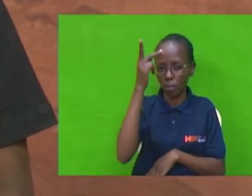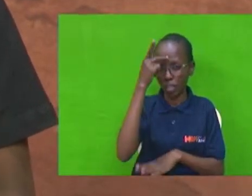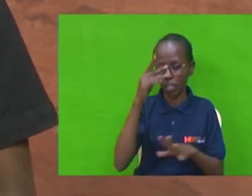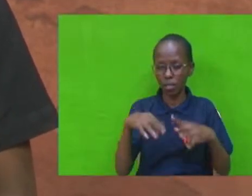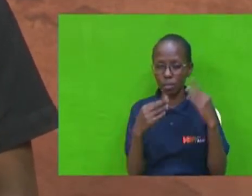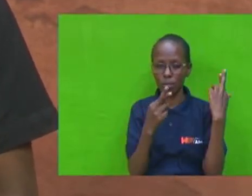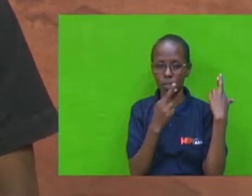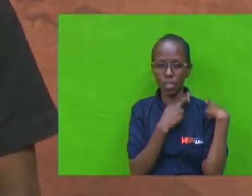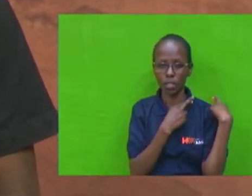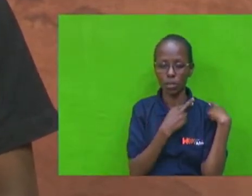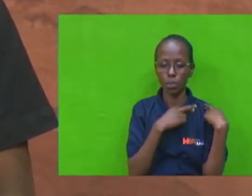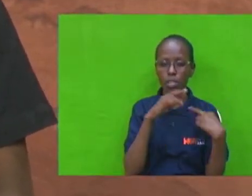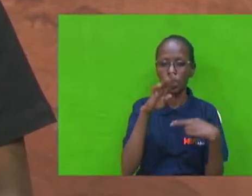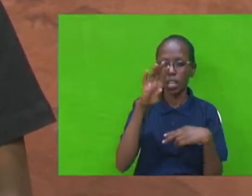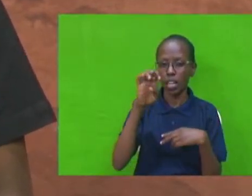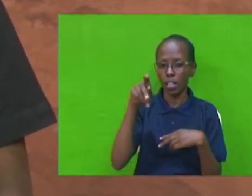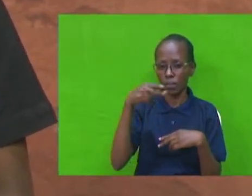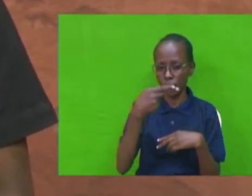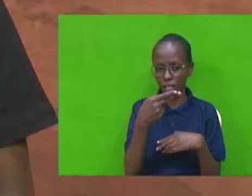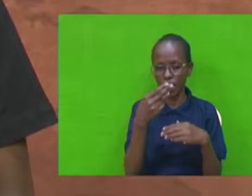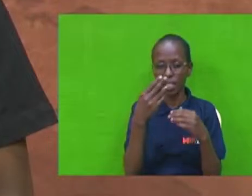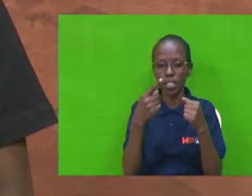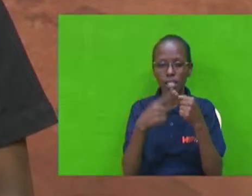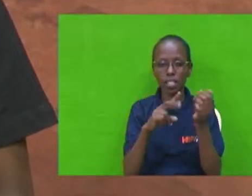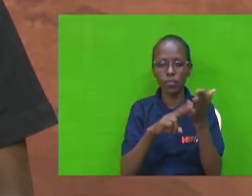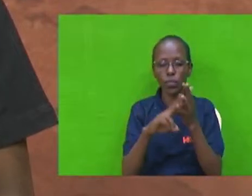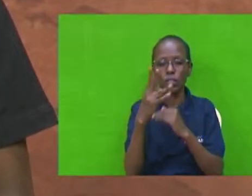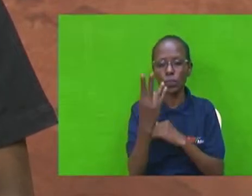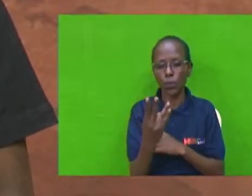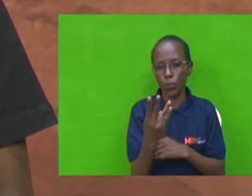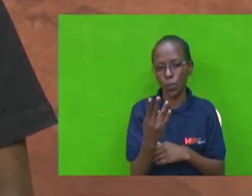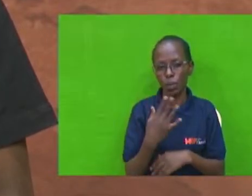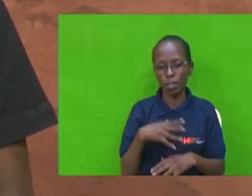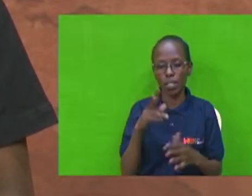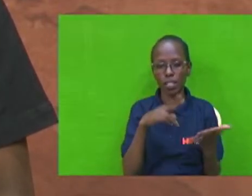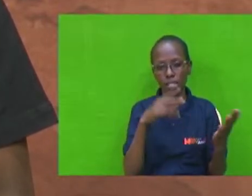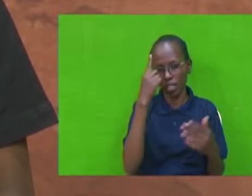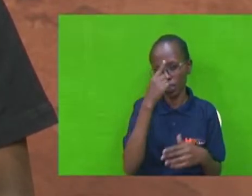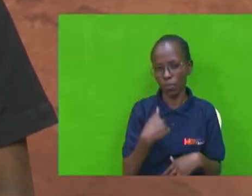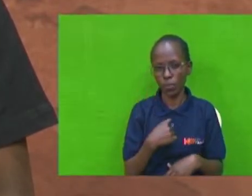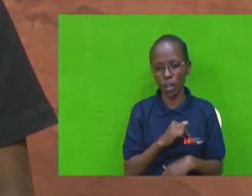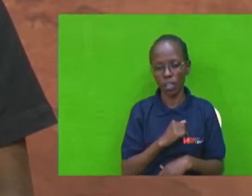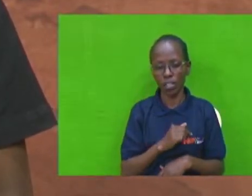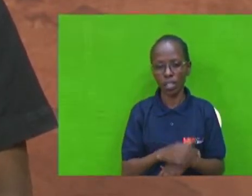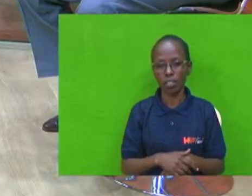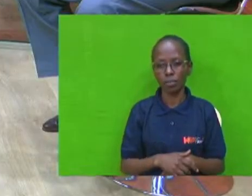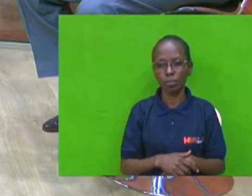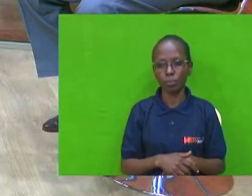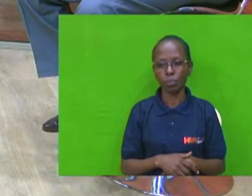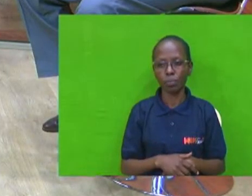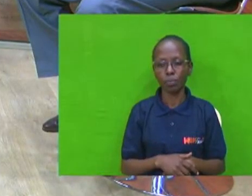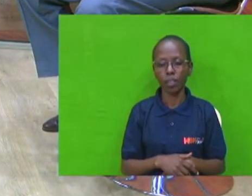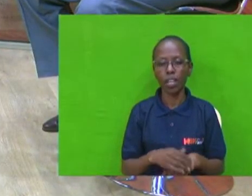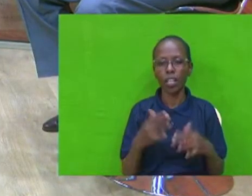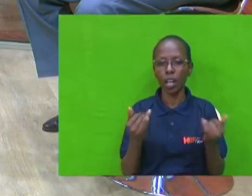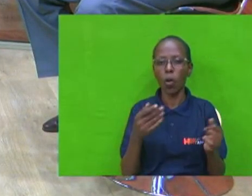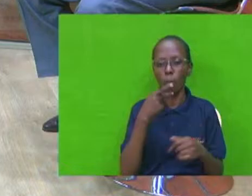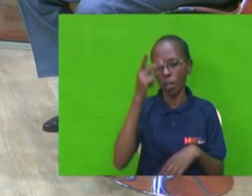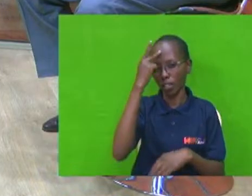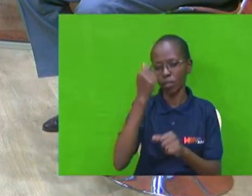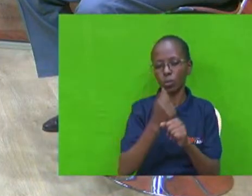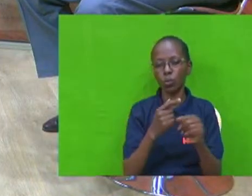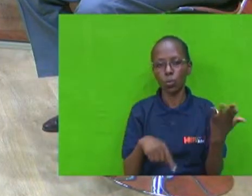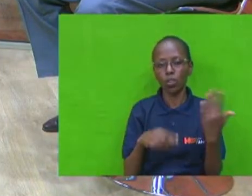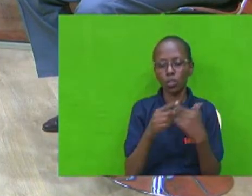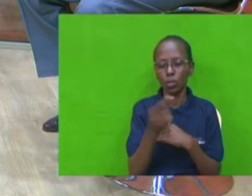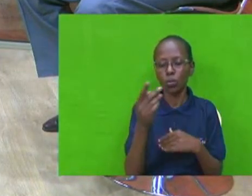jukumu. Waefeso 6:4. Mwalimu, hebu soma pale. 6:4 nasema, sasa mzazi afanye nini? Inasema,